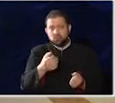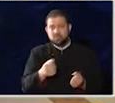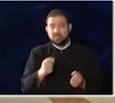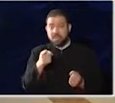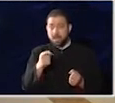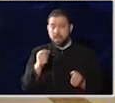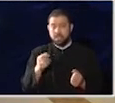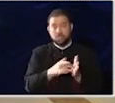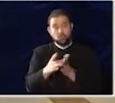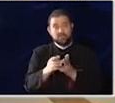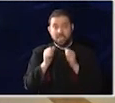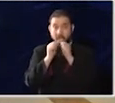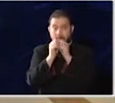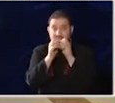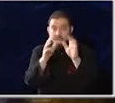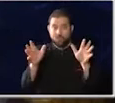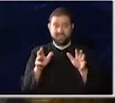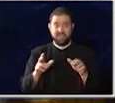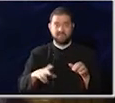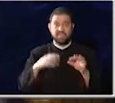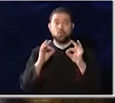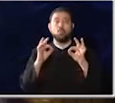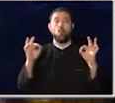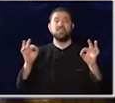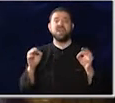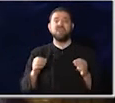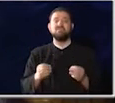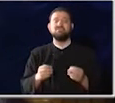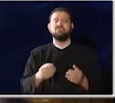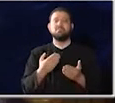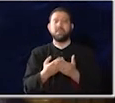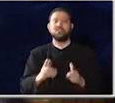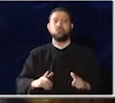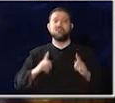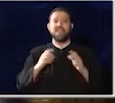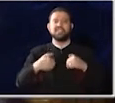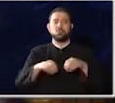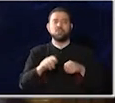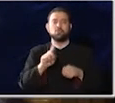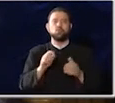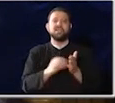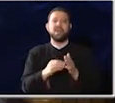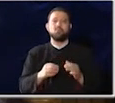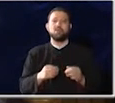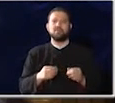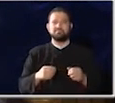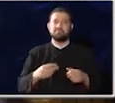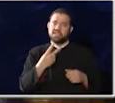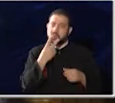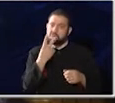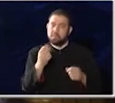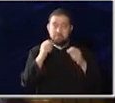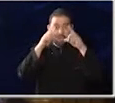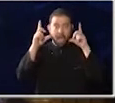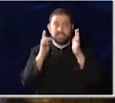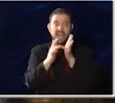Și chiar este un model practic. Nu trebuie doar să îl admirăm pe Hristos și să ne dăm așa în spate